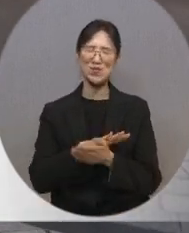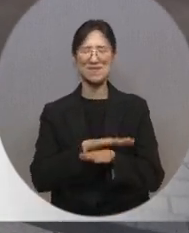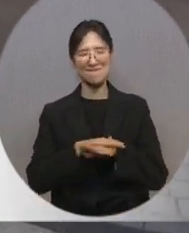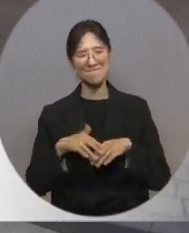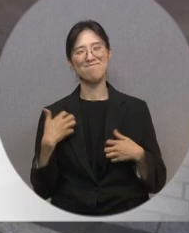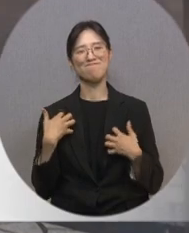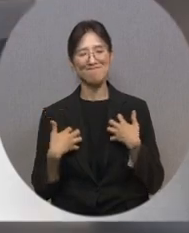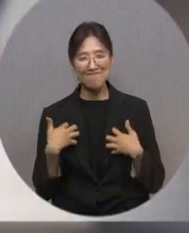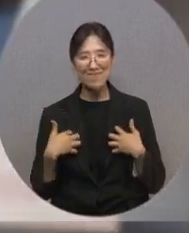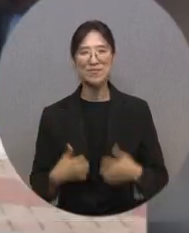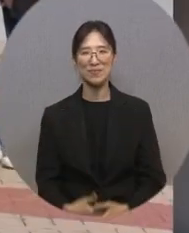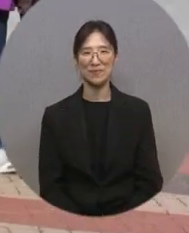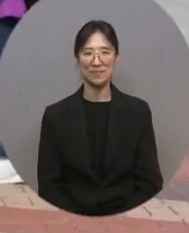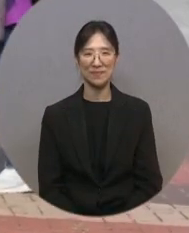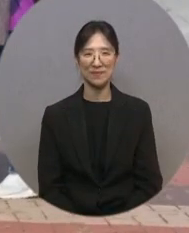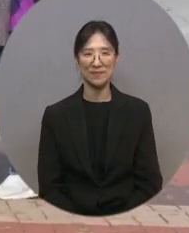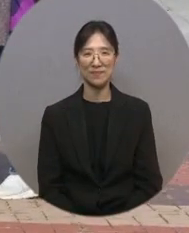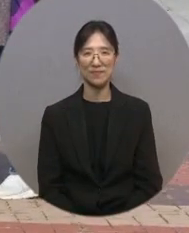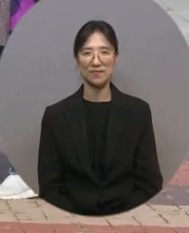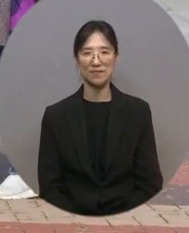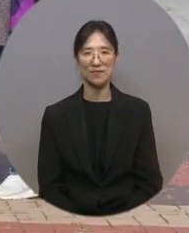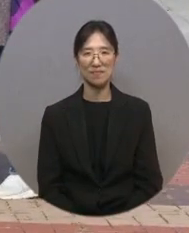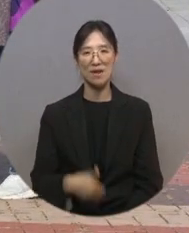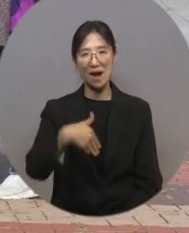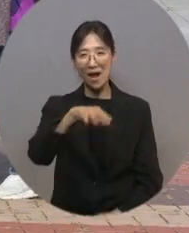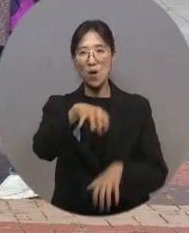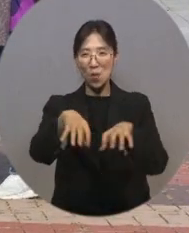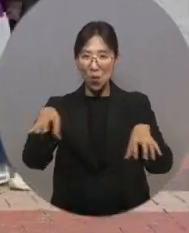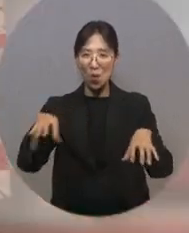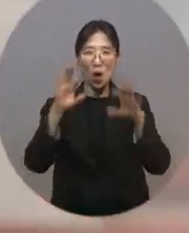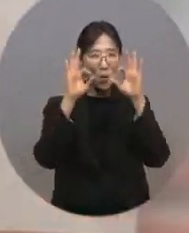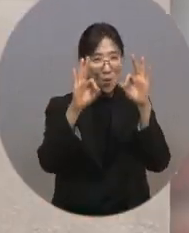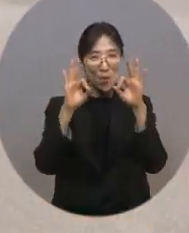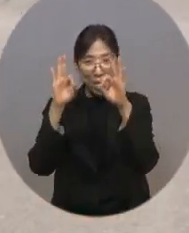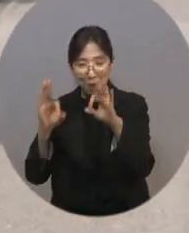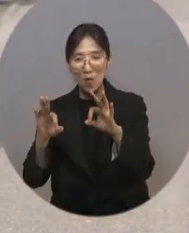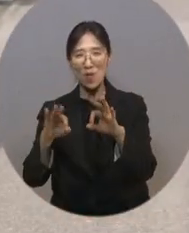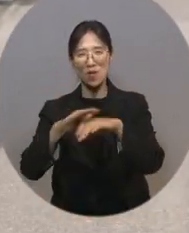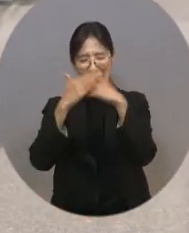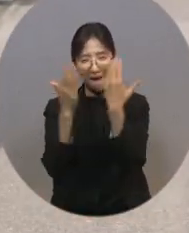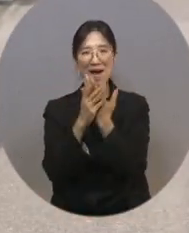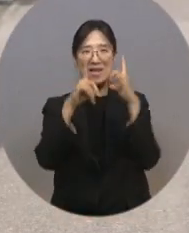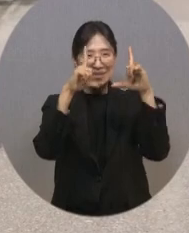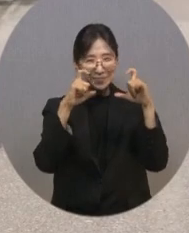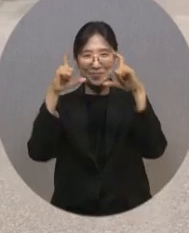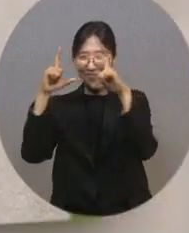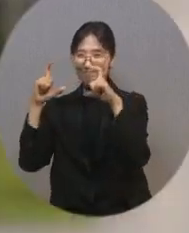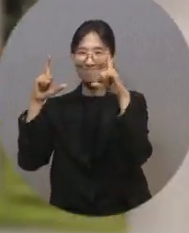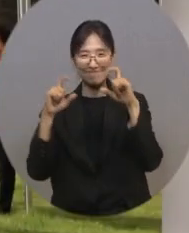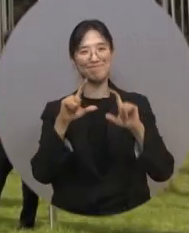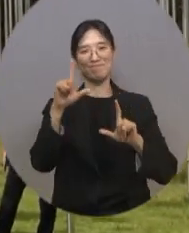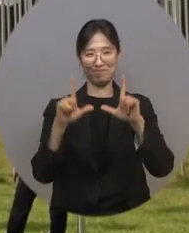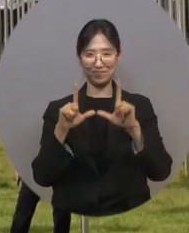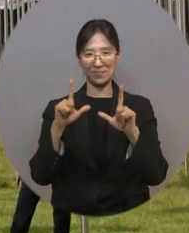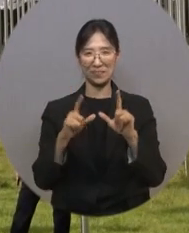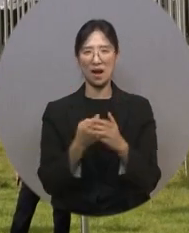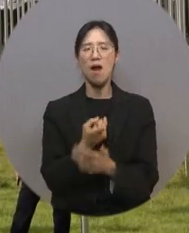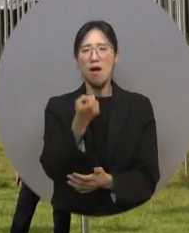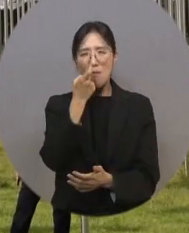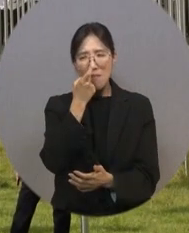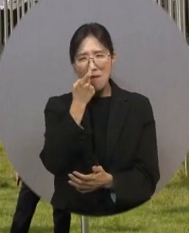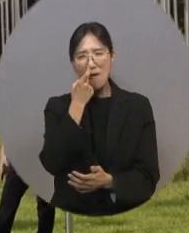놀았구만. 재밌게. 가는 곳마다 보이는 것마다 사진으로 남기는 모습. 배울 수